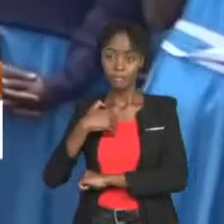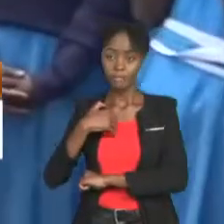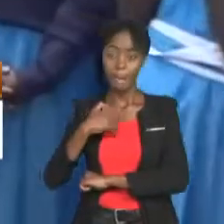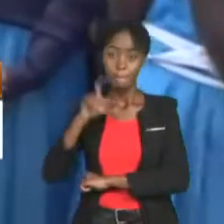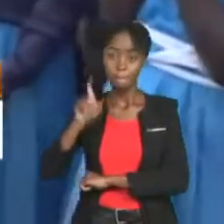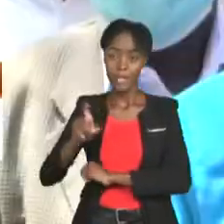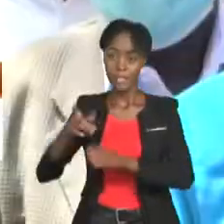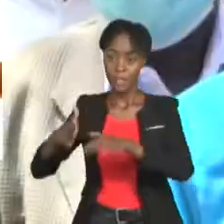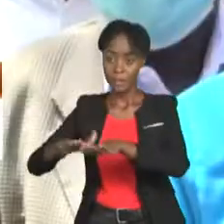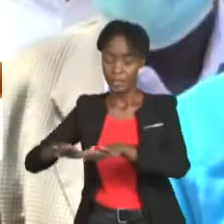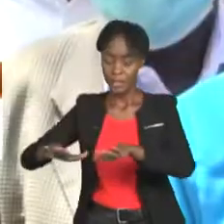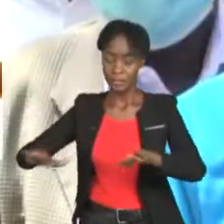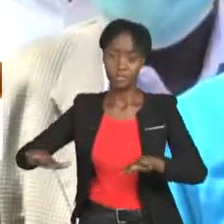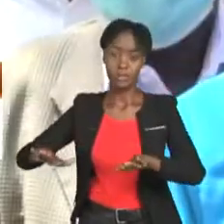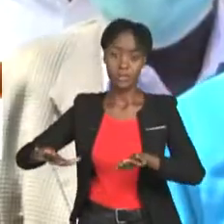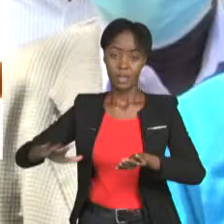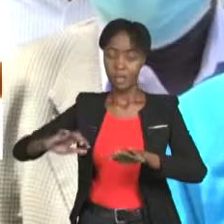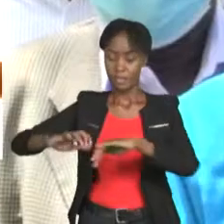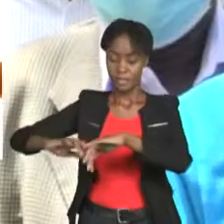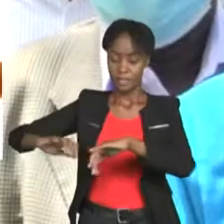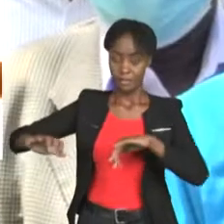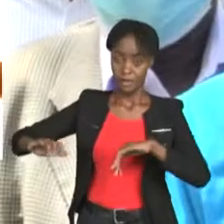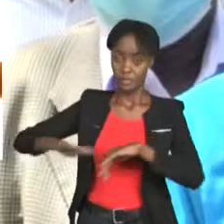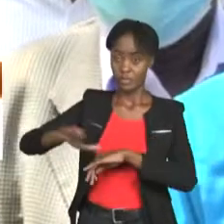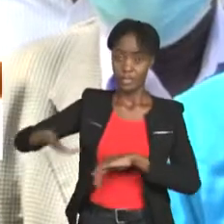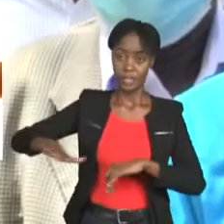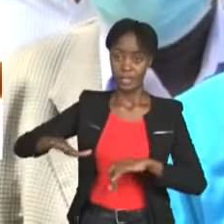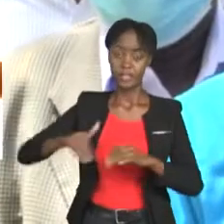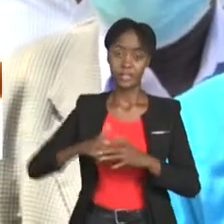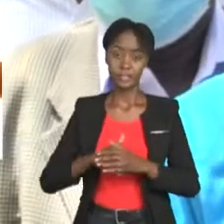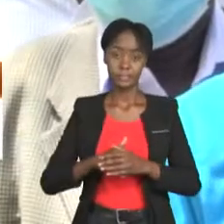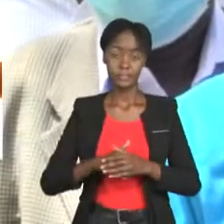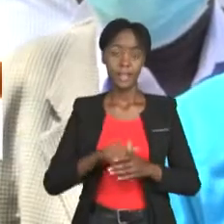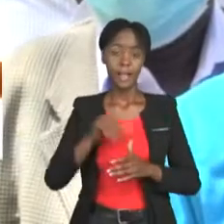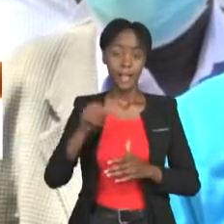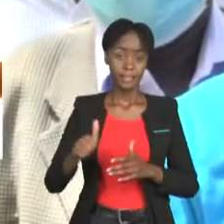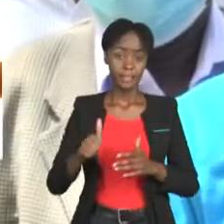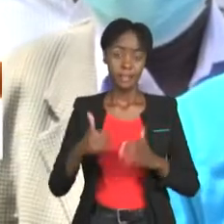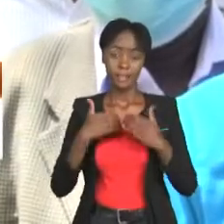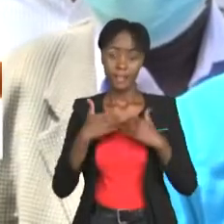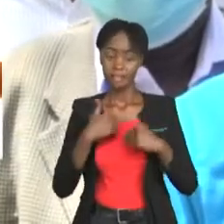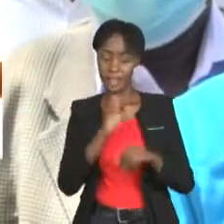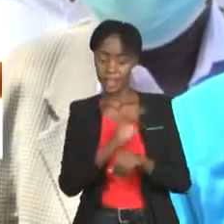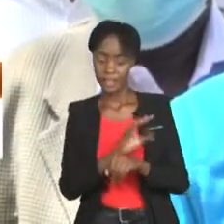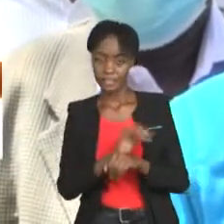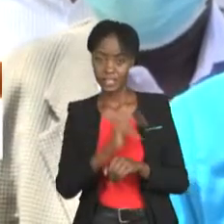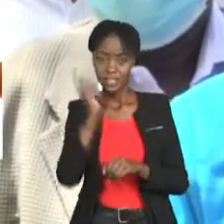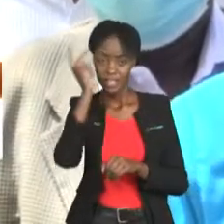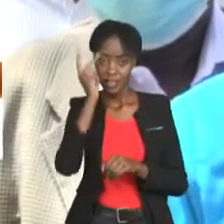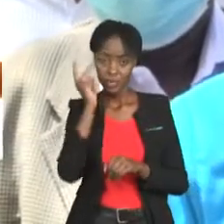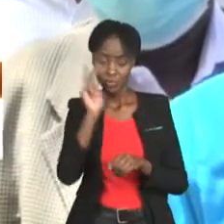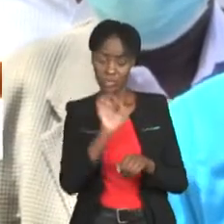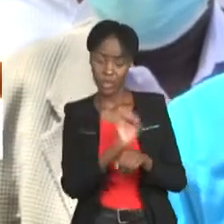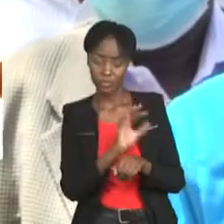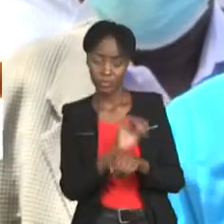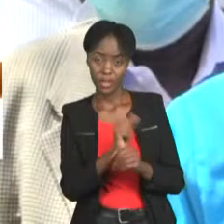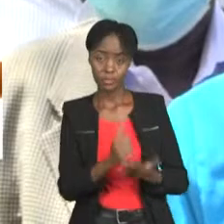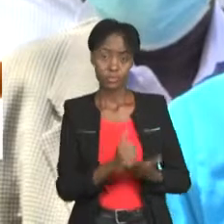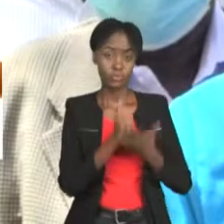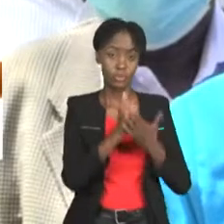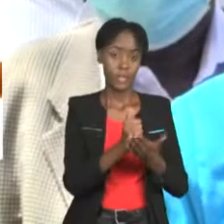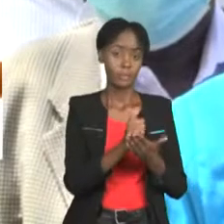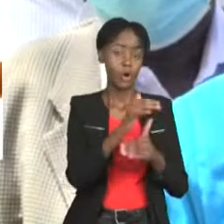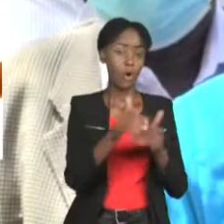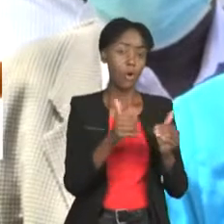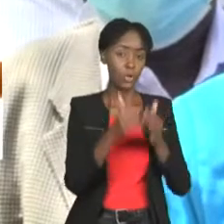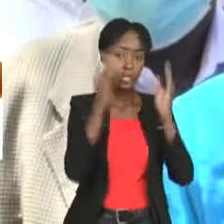centers. Continuous provision of psychosocial support has also been integral in managing the pandemic,